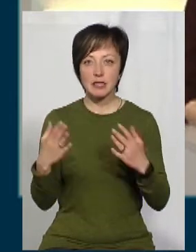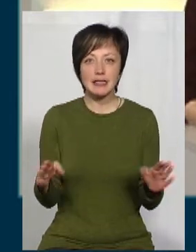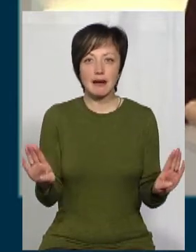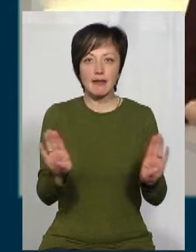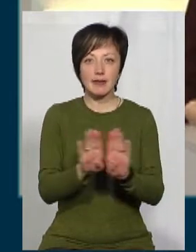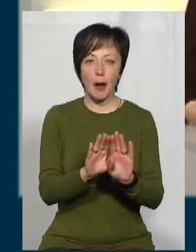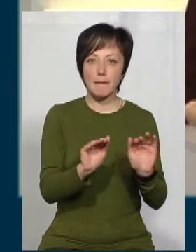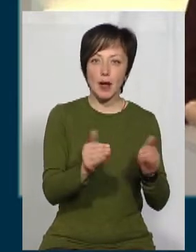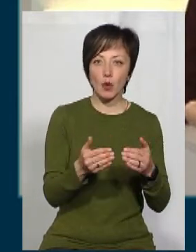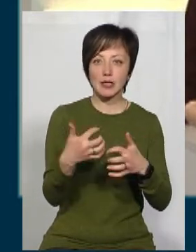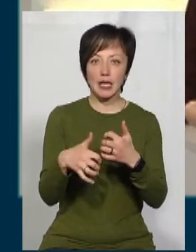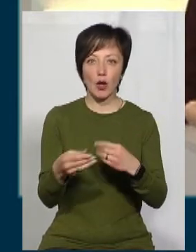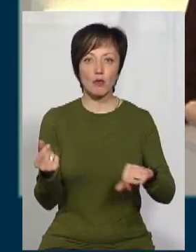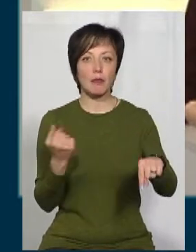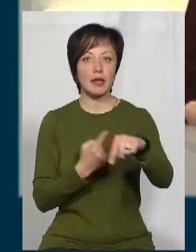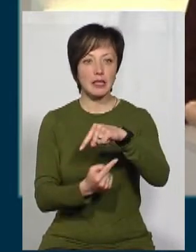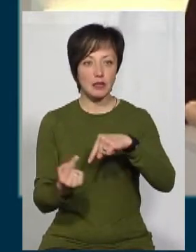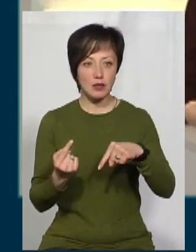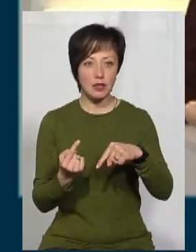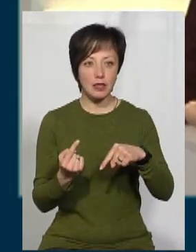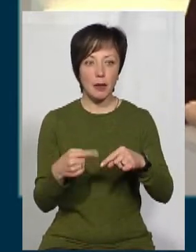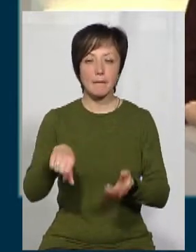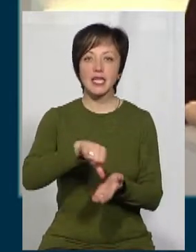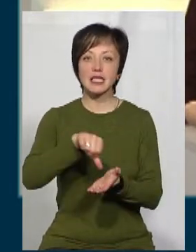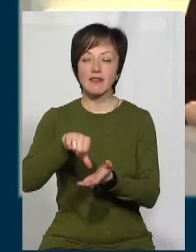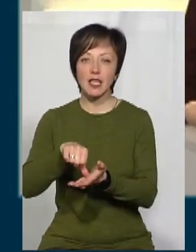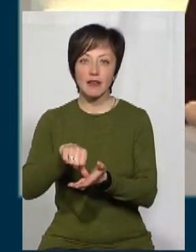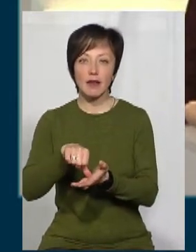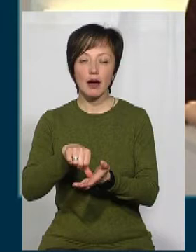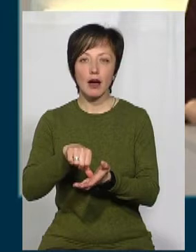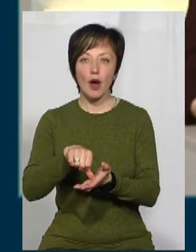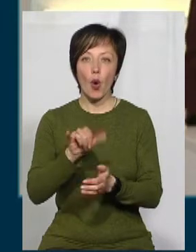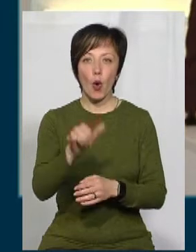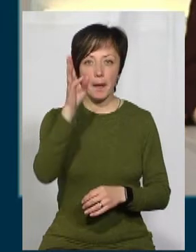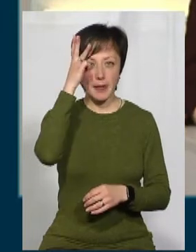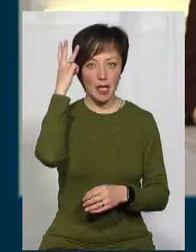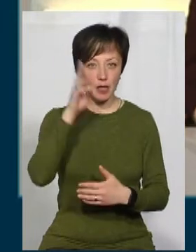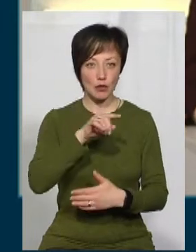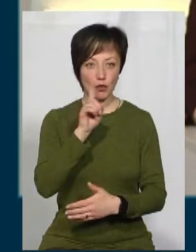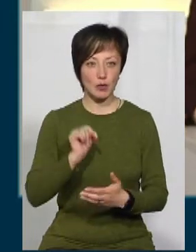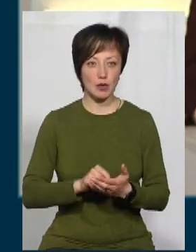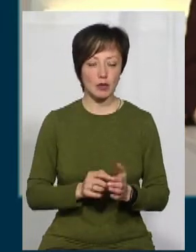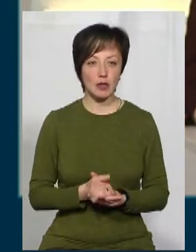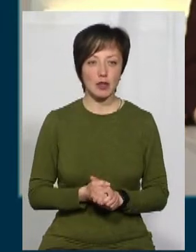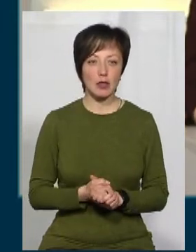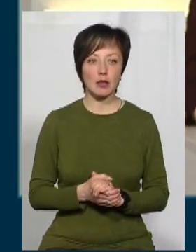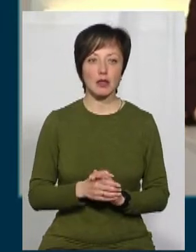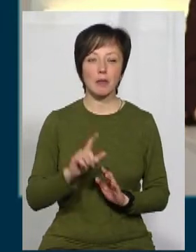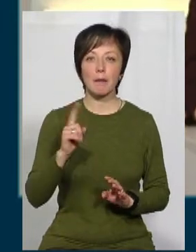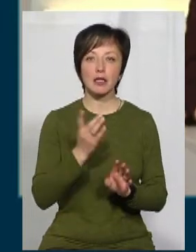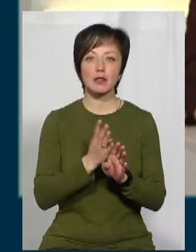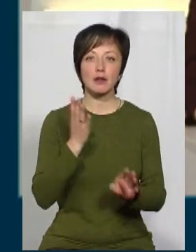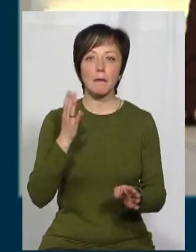закриття малого і середнього бізнесу, ну, представників малого і середнього бізнесу у Хмельницькому? Ну, перш за все,